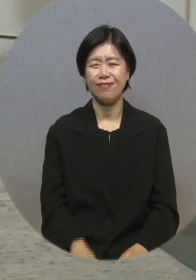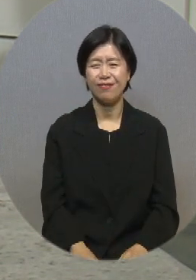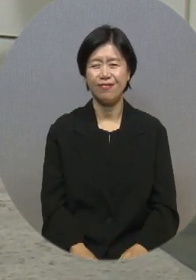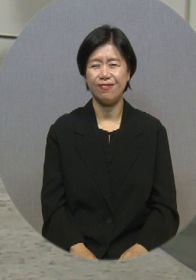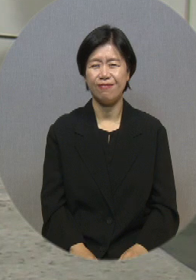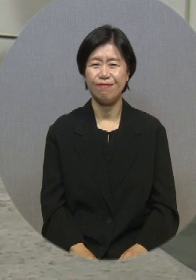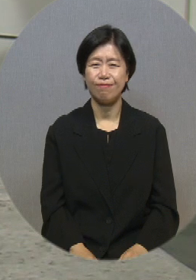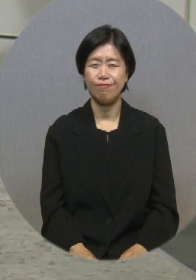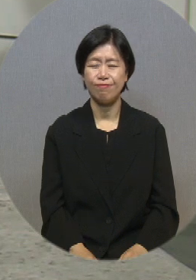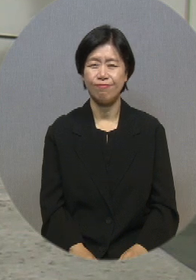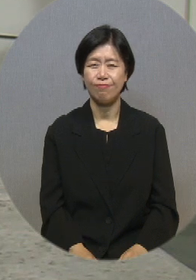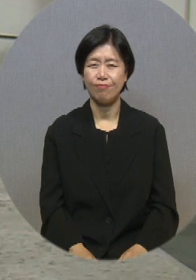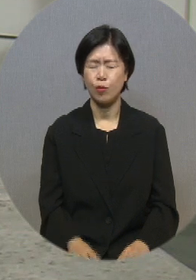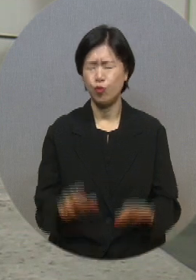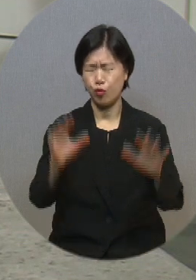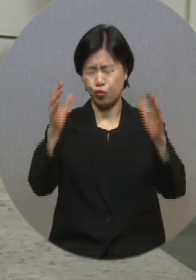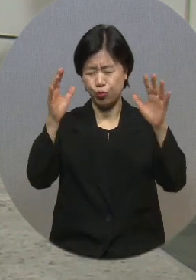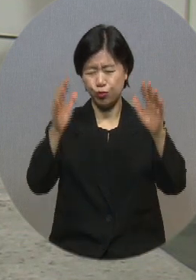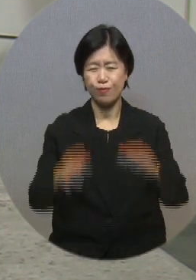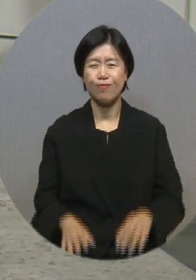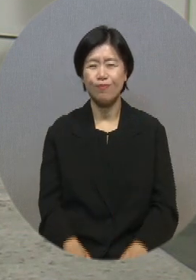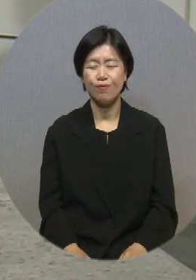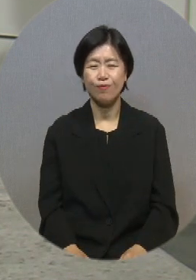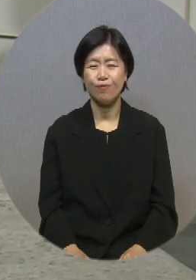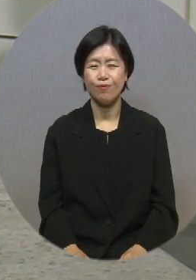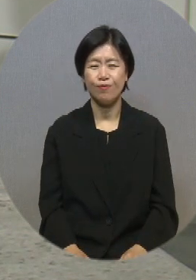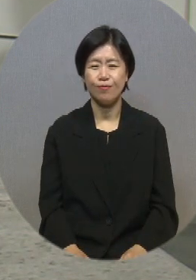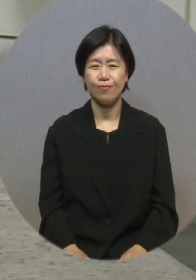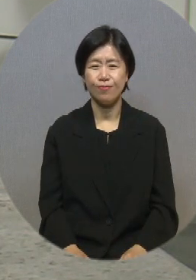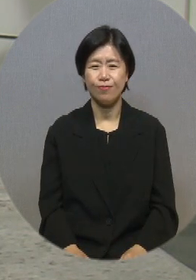열광이라고 그러잖아요. 네. 네. 그러니까 아 정말